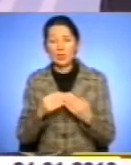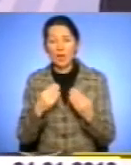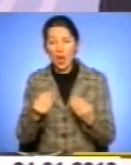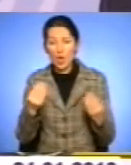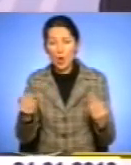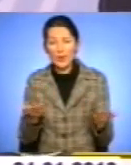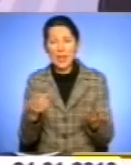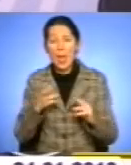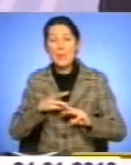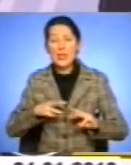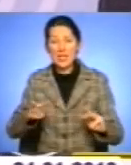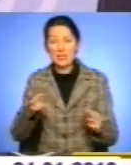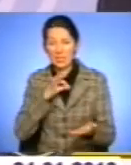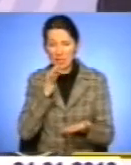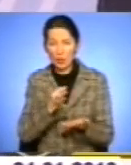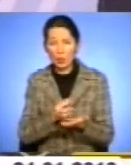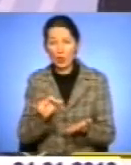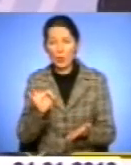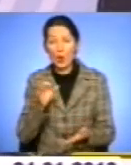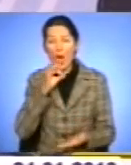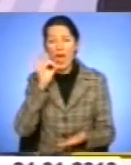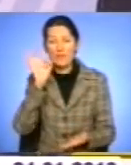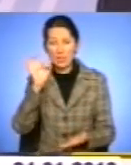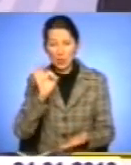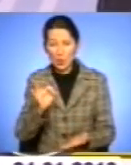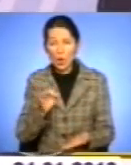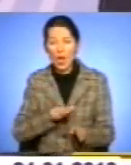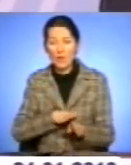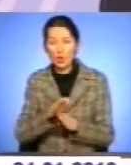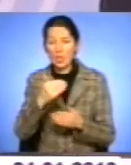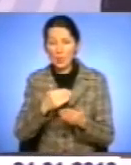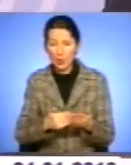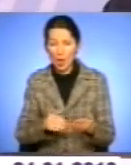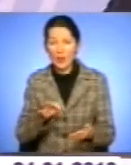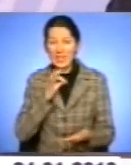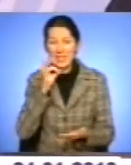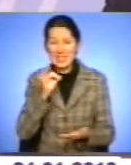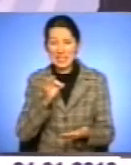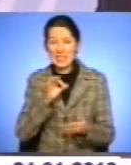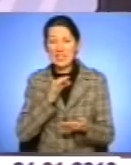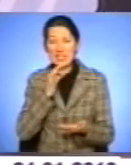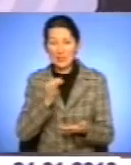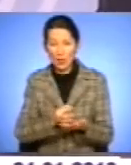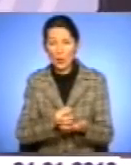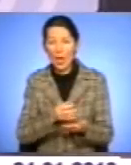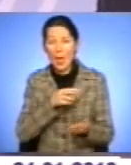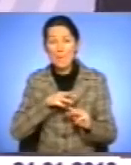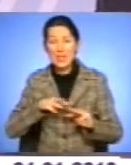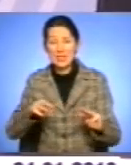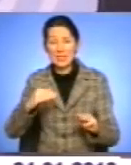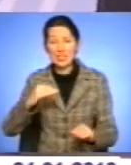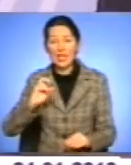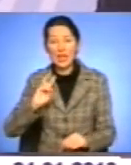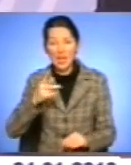на 2009-2014 роки, експерти вже поставили хрест. Бо ще вересні минулого року, я пам'ятаю,